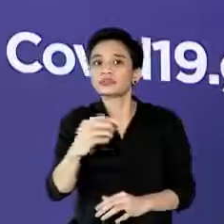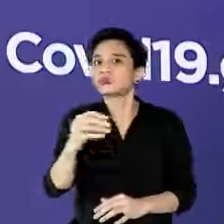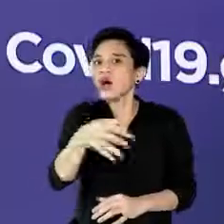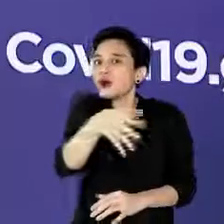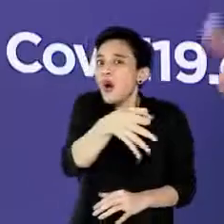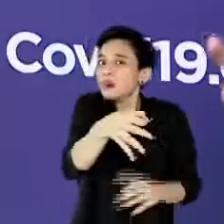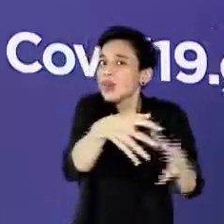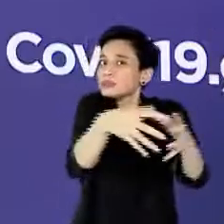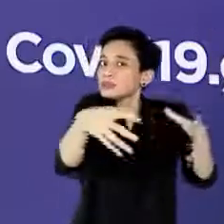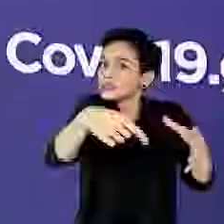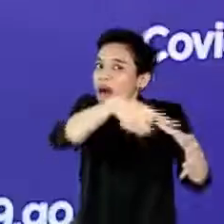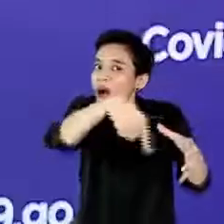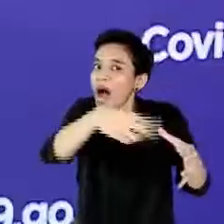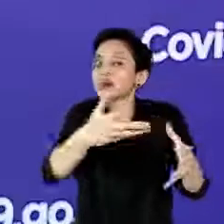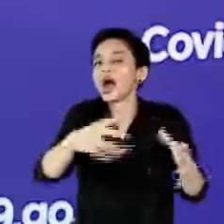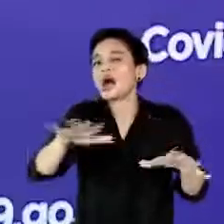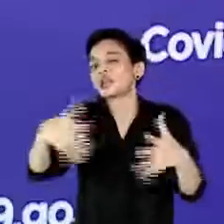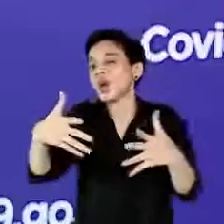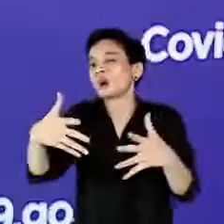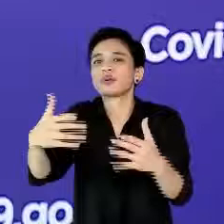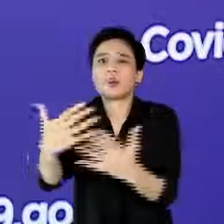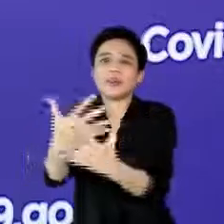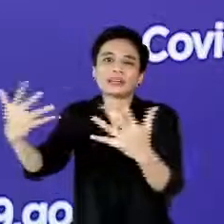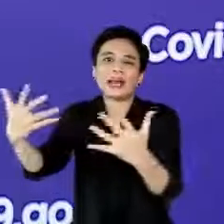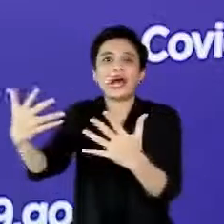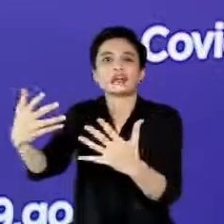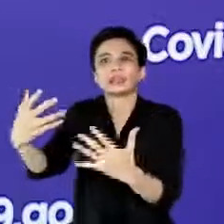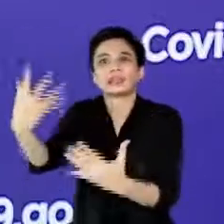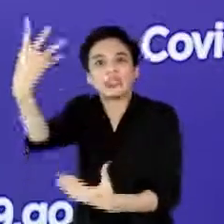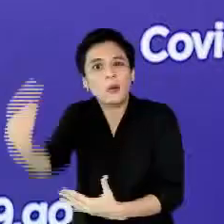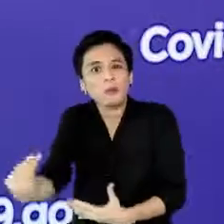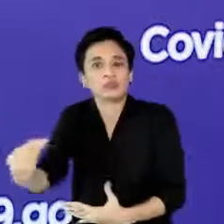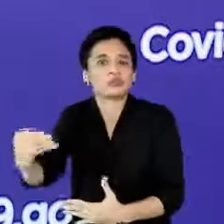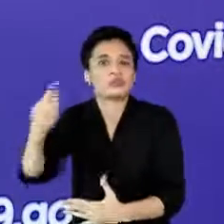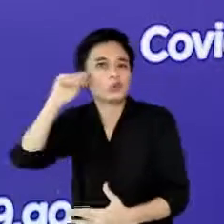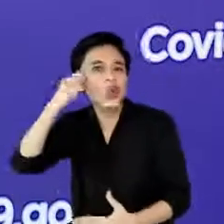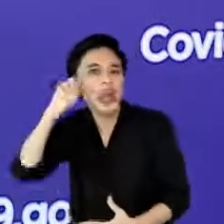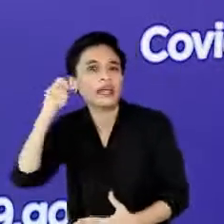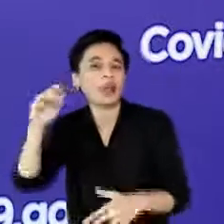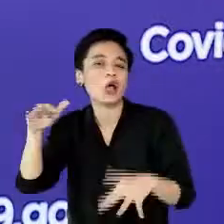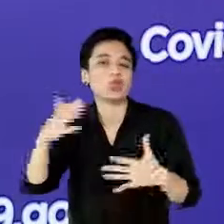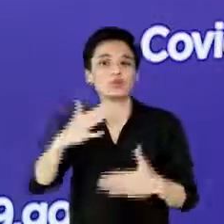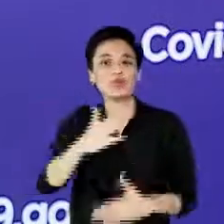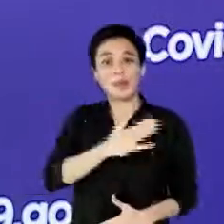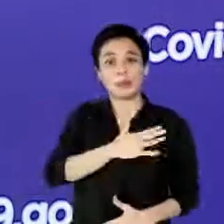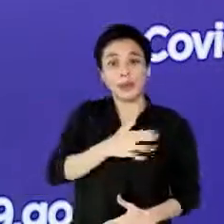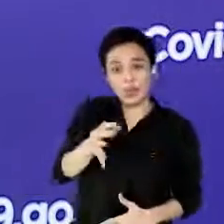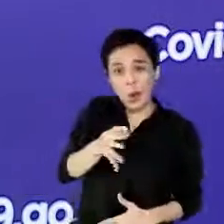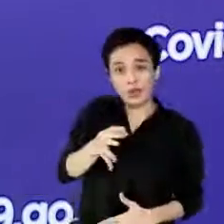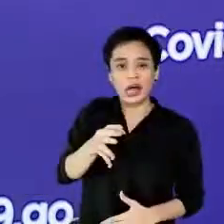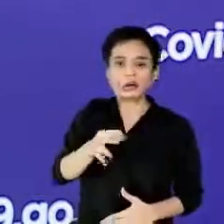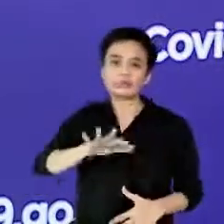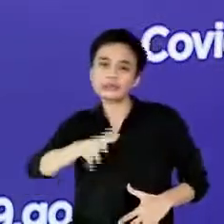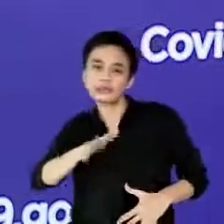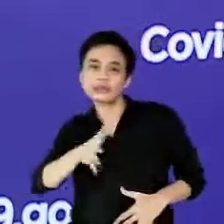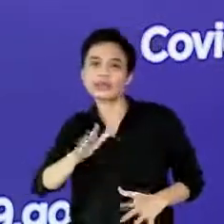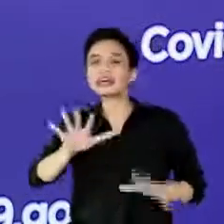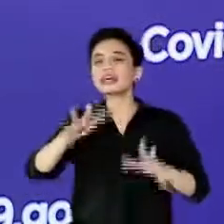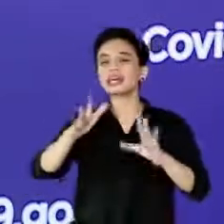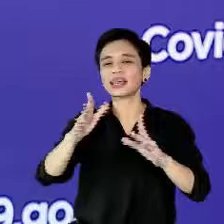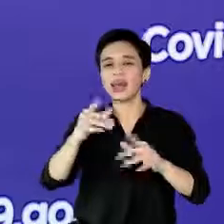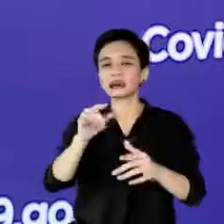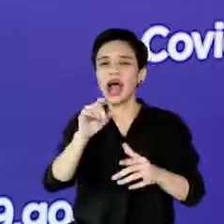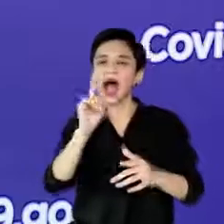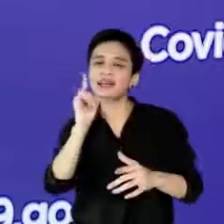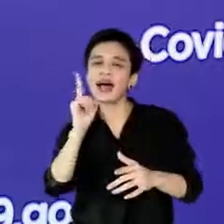lebih mudah warga desa ternyata lebih susah atau provinsi kabupaten kota mungkin ada sudah bisa ketemu enggak ini